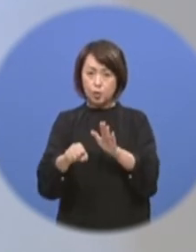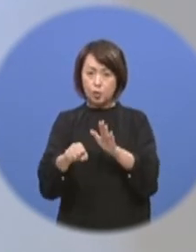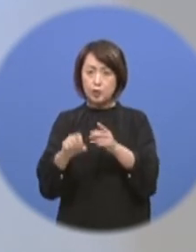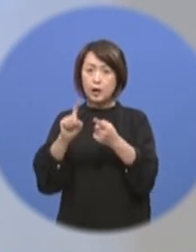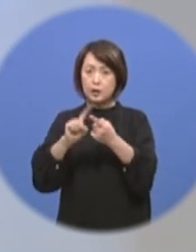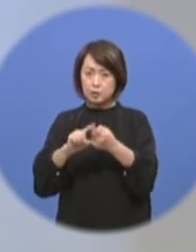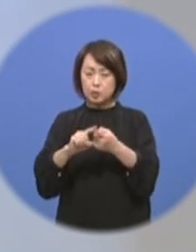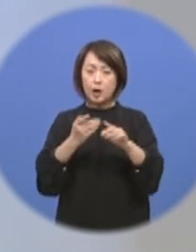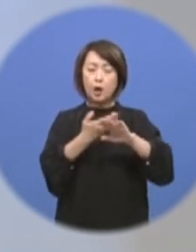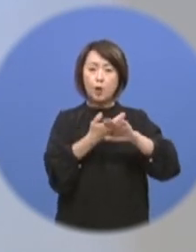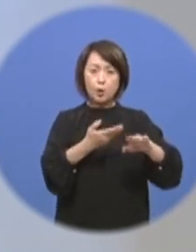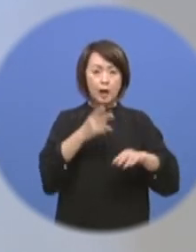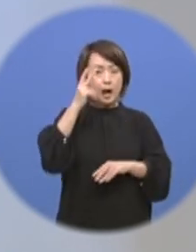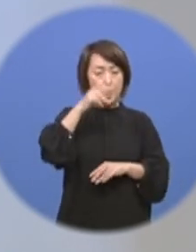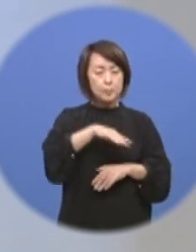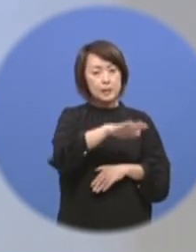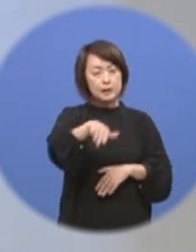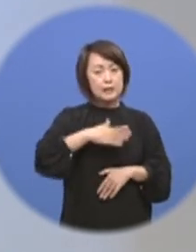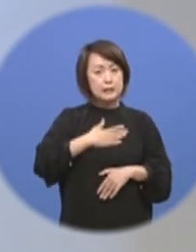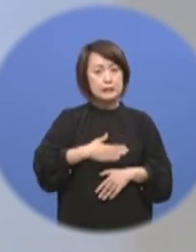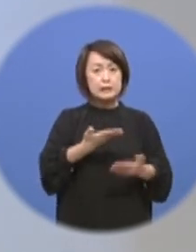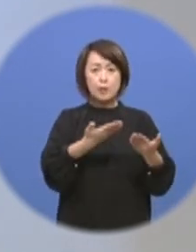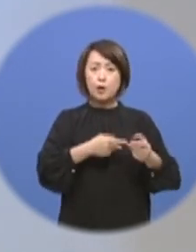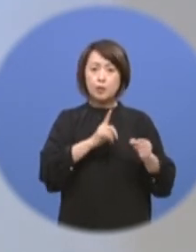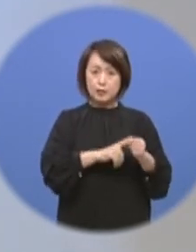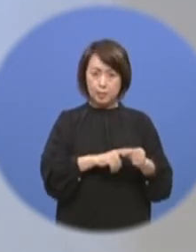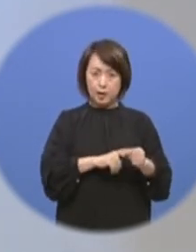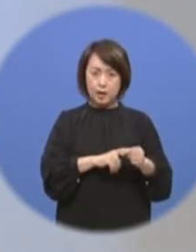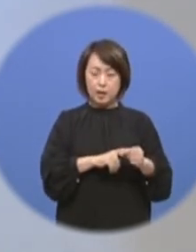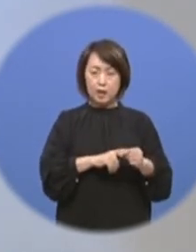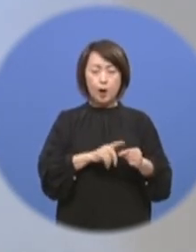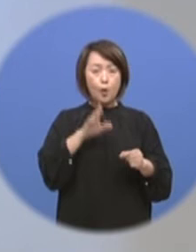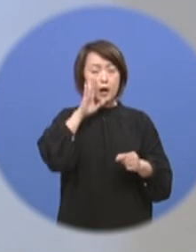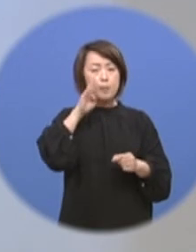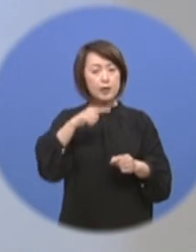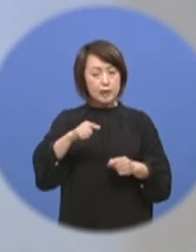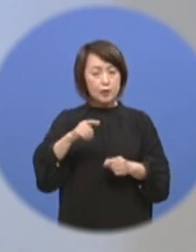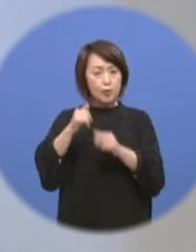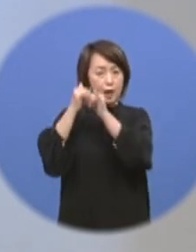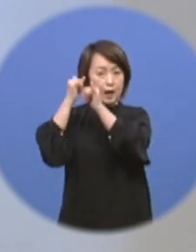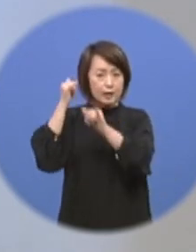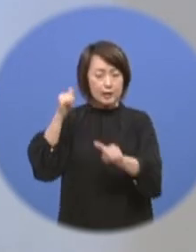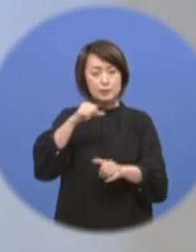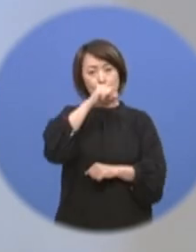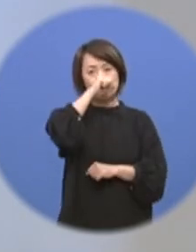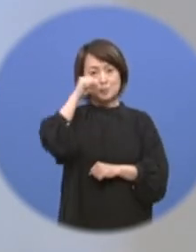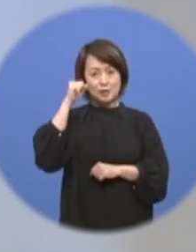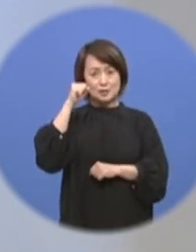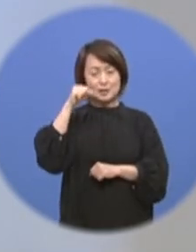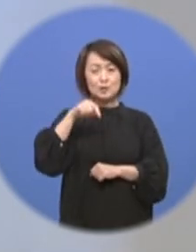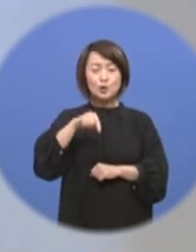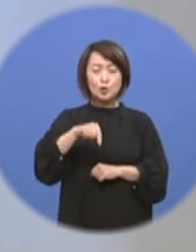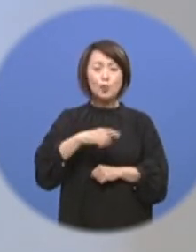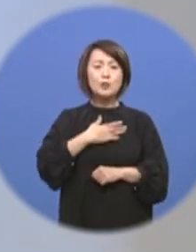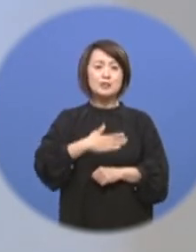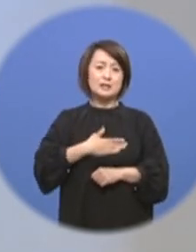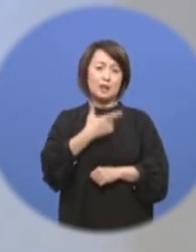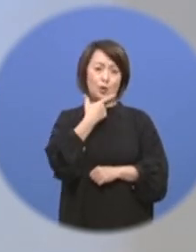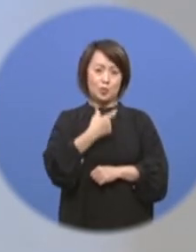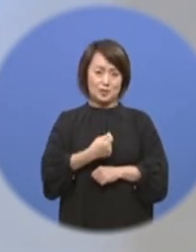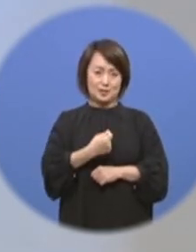認知度とかまああの和歌山県すごい古い歴史もありますんでそういうのも知っていただいて